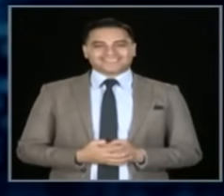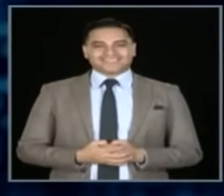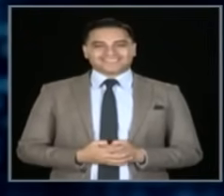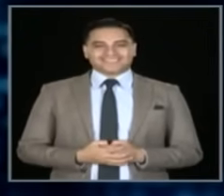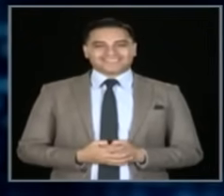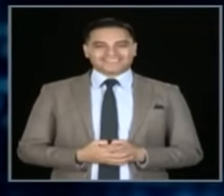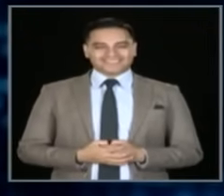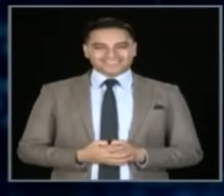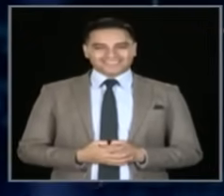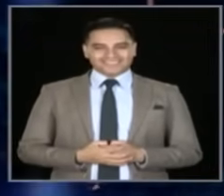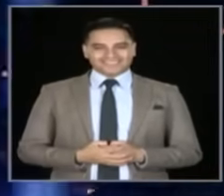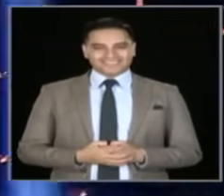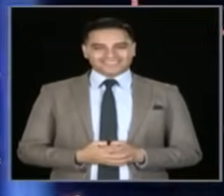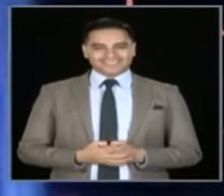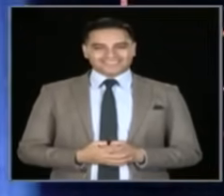المعرفة.